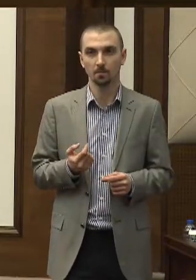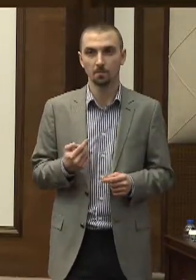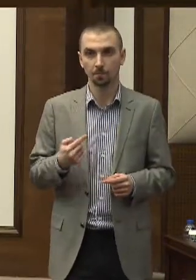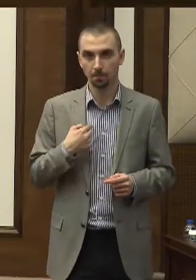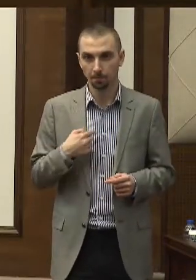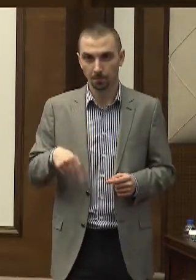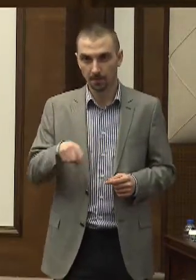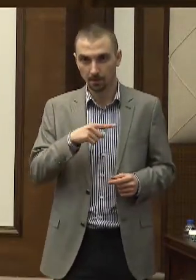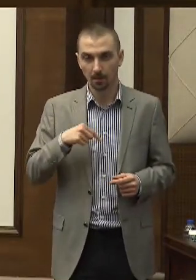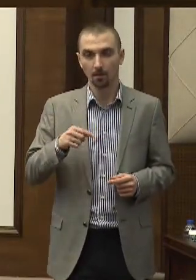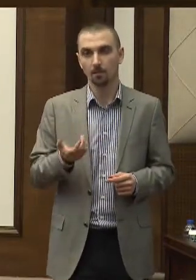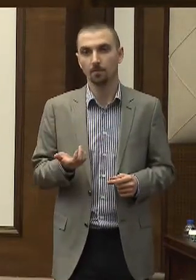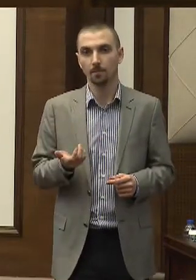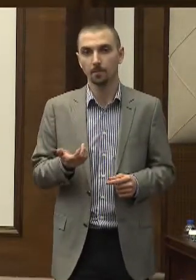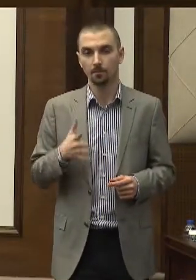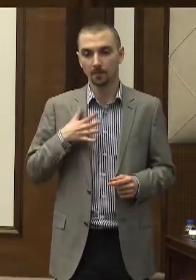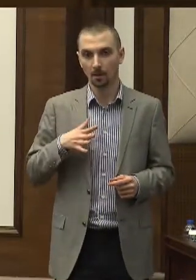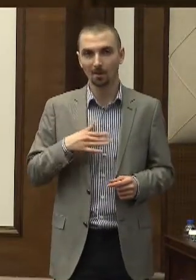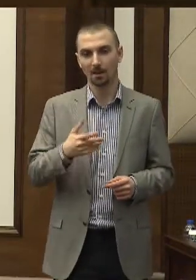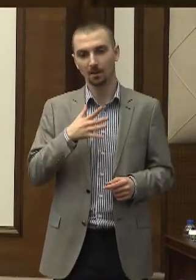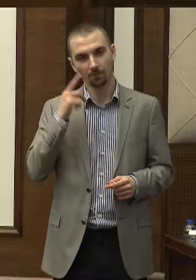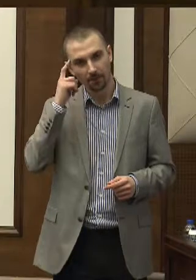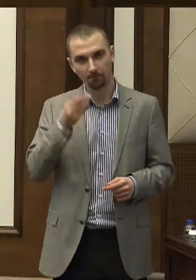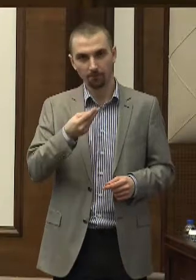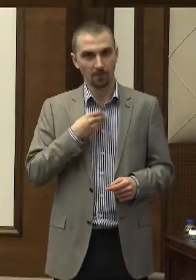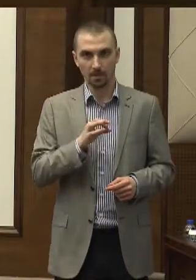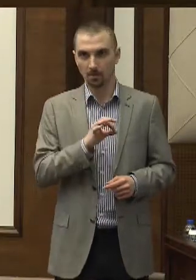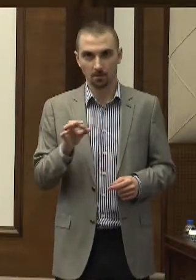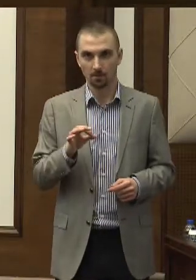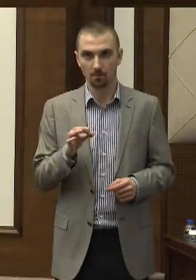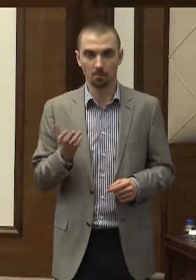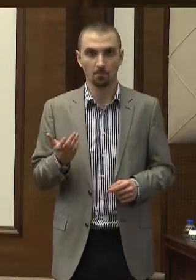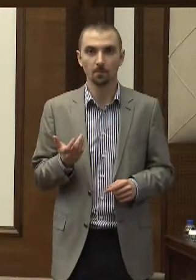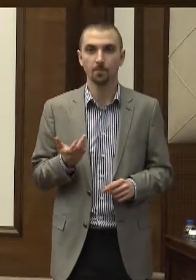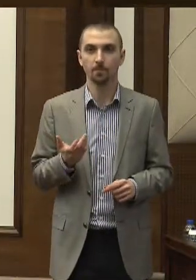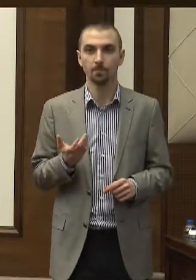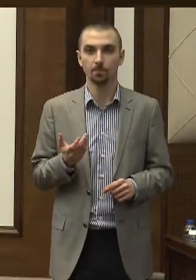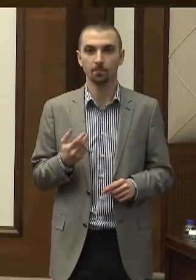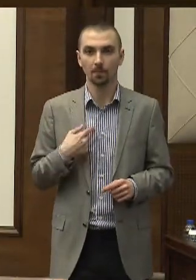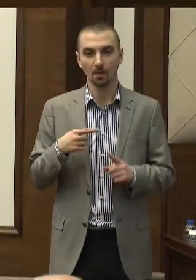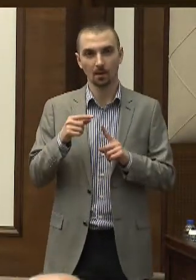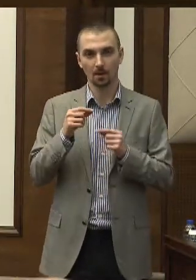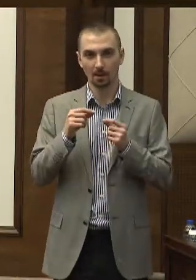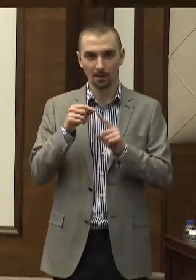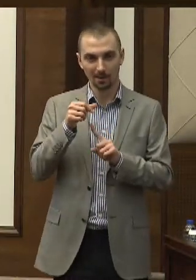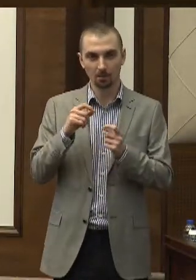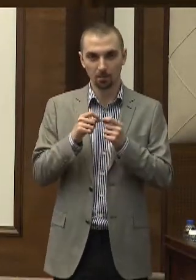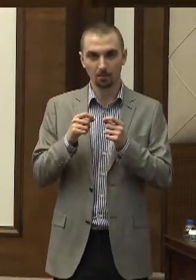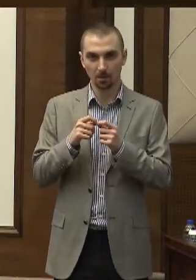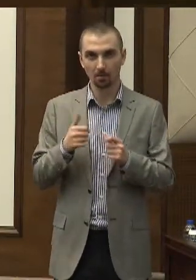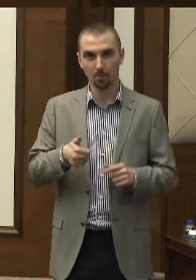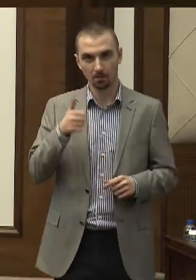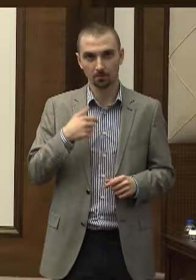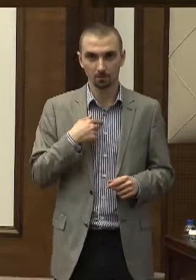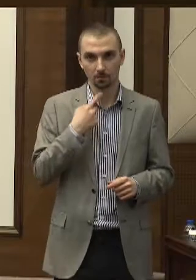Bizden talepte bulunmadılar ama ben Sayın Büyükşehir Belediye Başkanımıza,